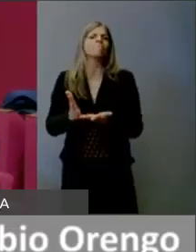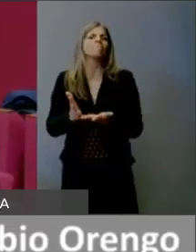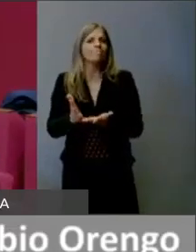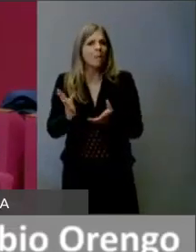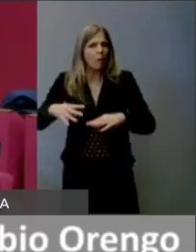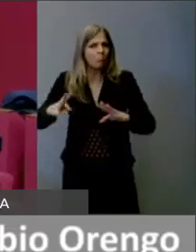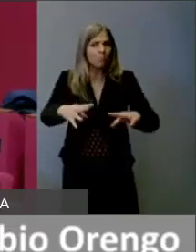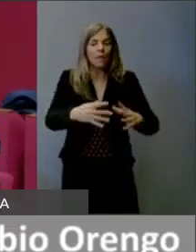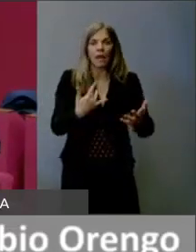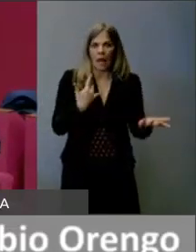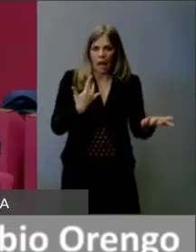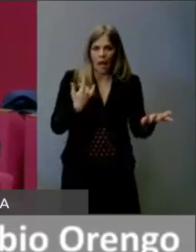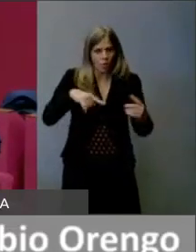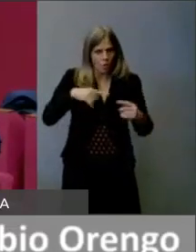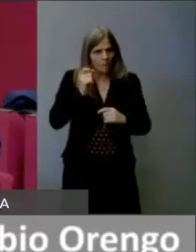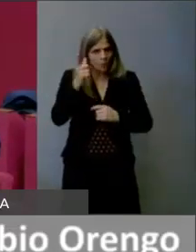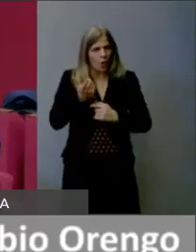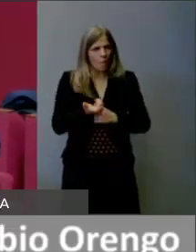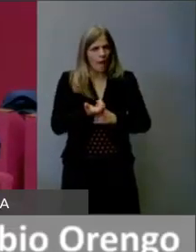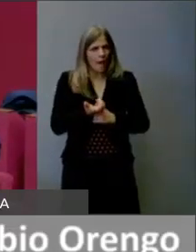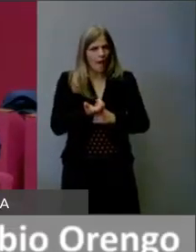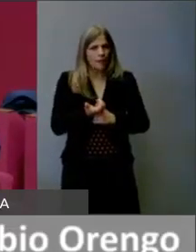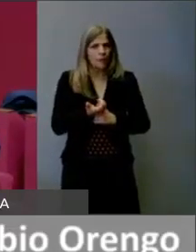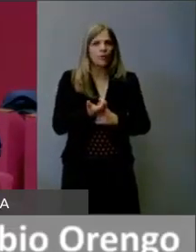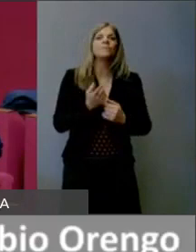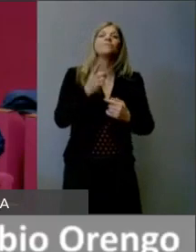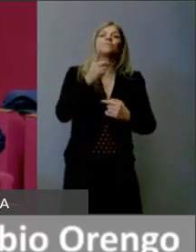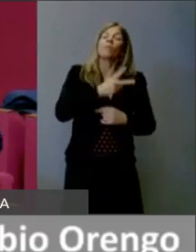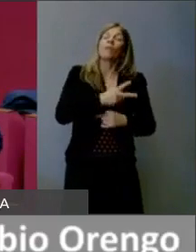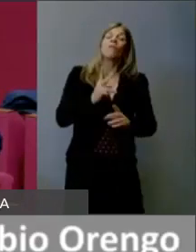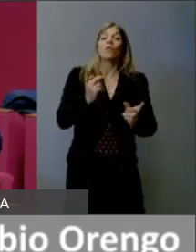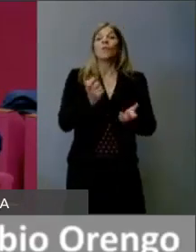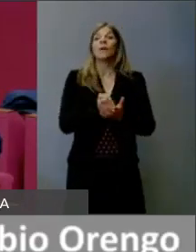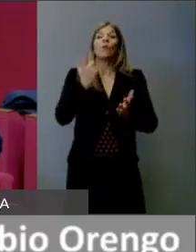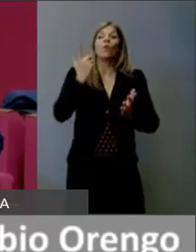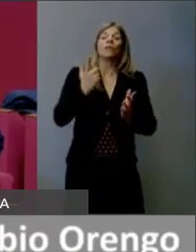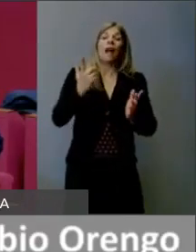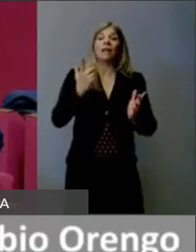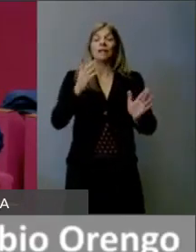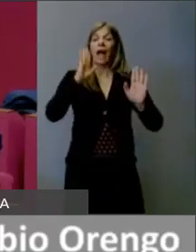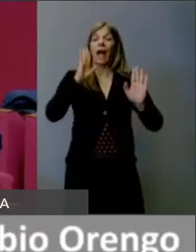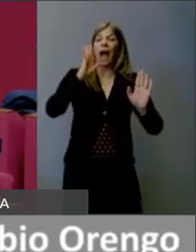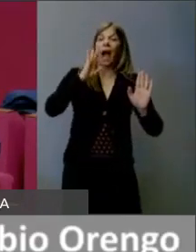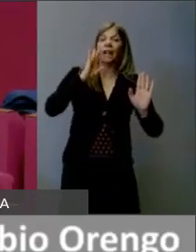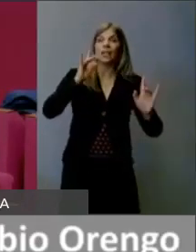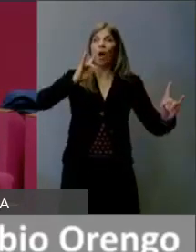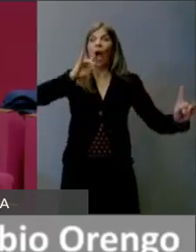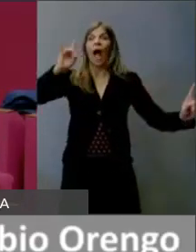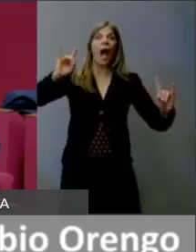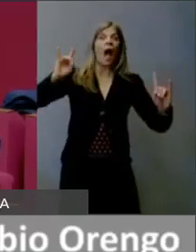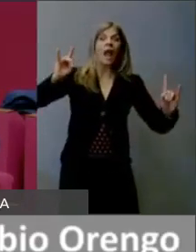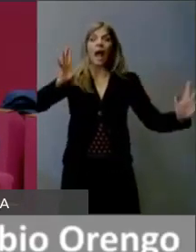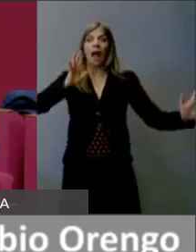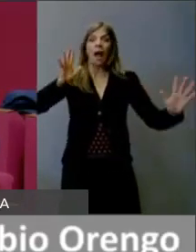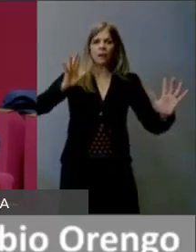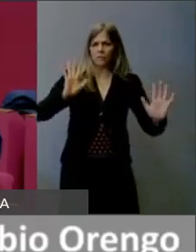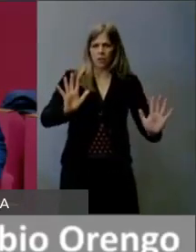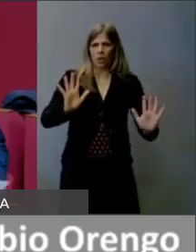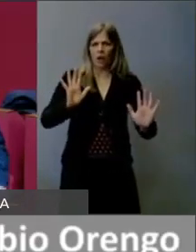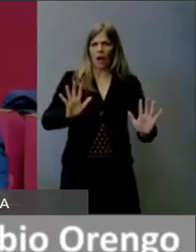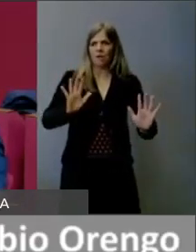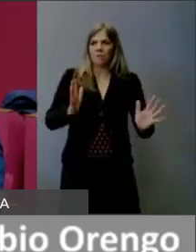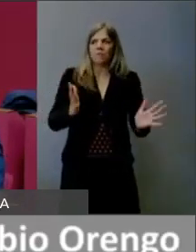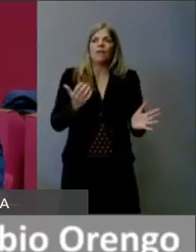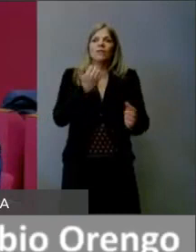che aggiunge, virgolettato, l'importante è non creare allarmismi e che non ci siano strumentalizzazioni. Ma più allarmismo